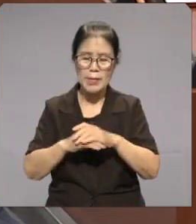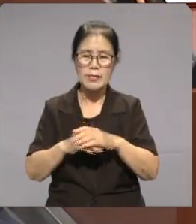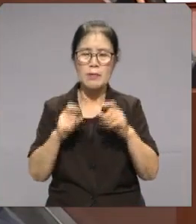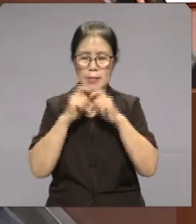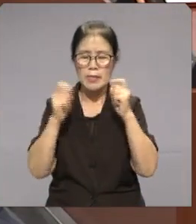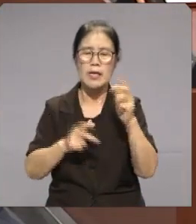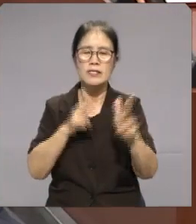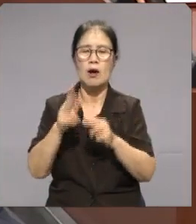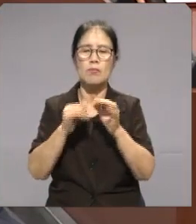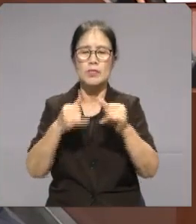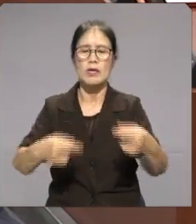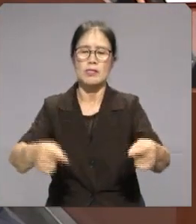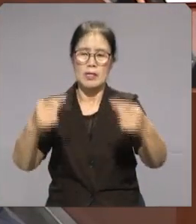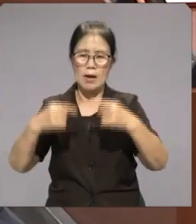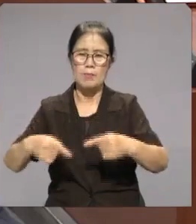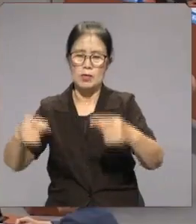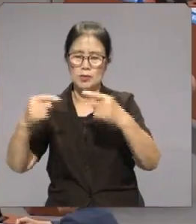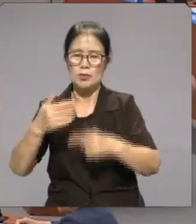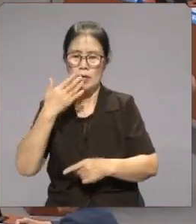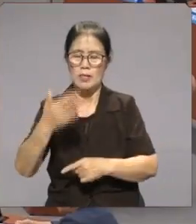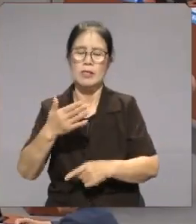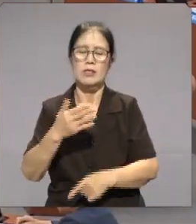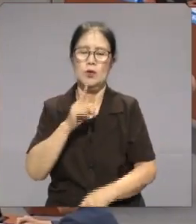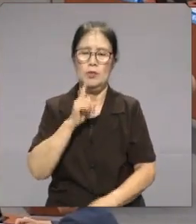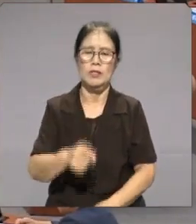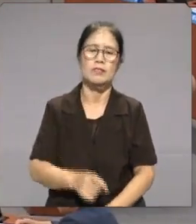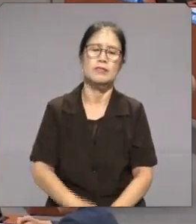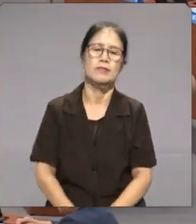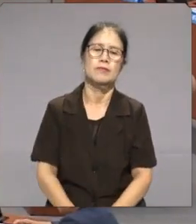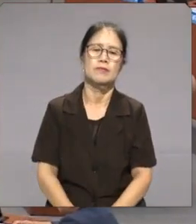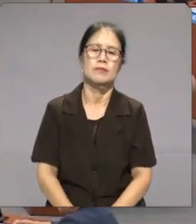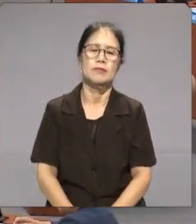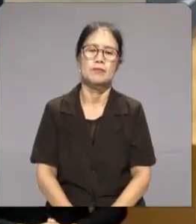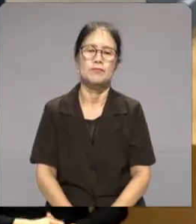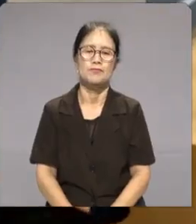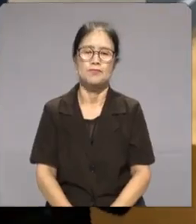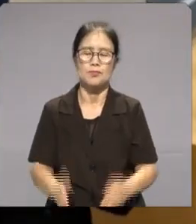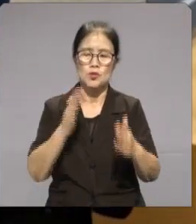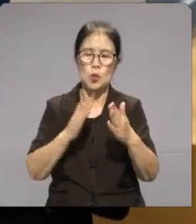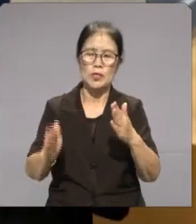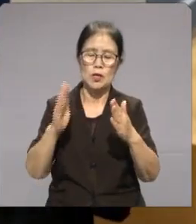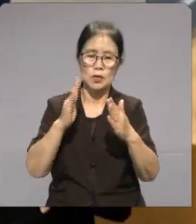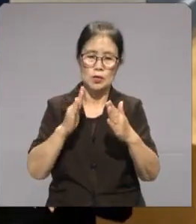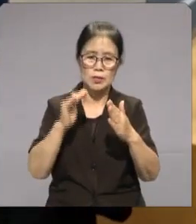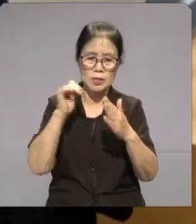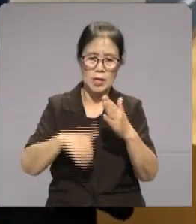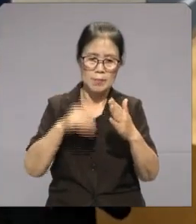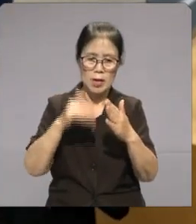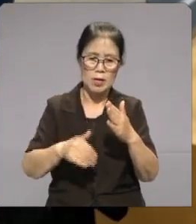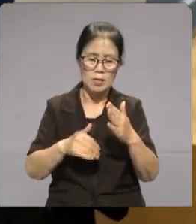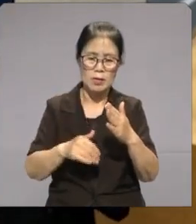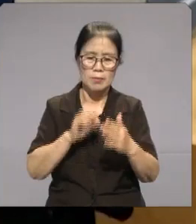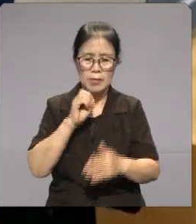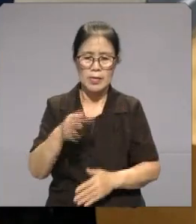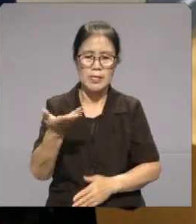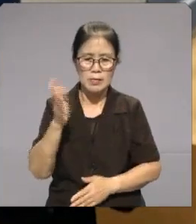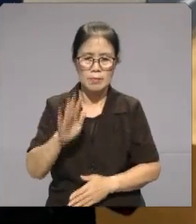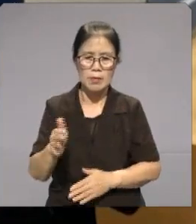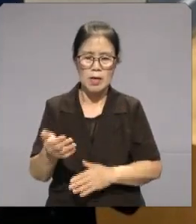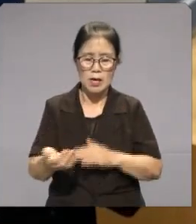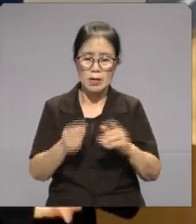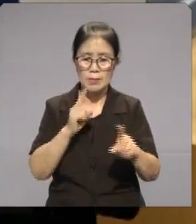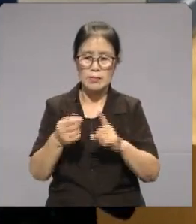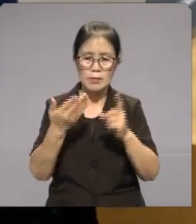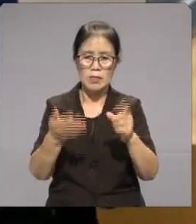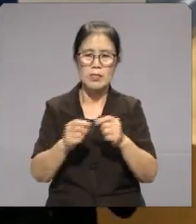간자 참여고 말했 공발이라고 했지만 아까 말씀드린 것처럼